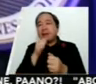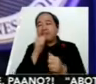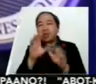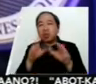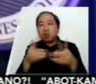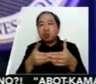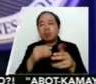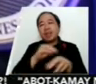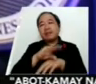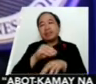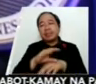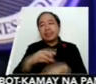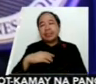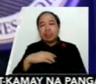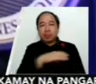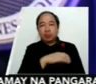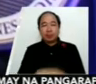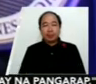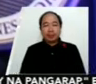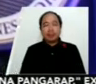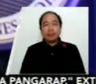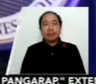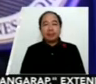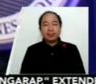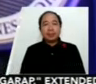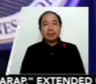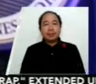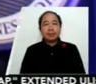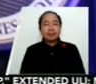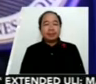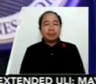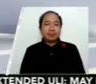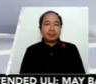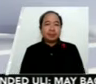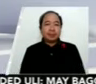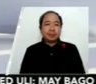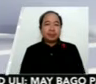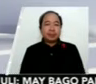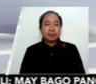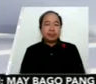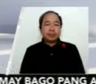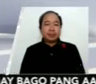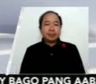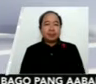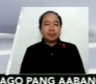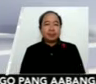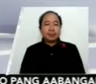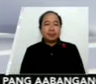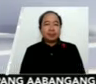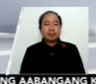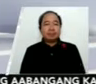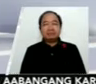Malacanang, para sa GMA Integrated News, Ivan Mayrina, Nakatutok, 24 Oras. Balik sa iyo, Mel. Maraming salamat sa iyo, Ivan Mayrina.